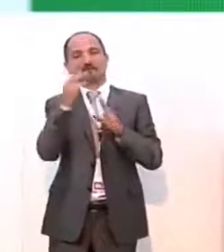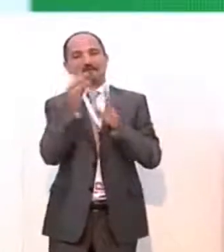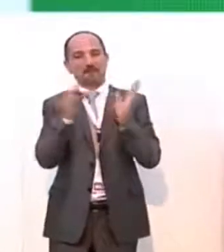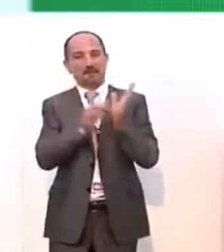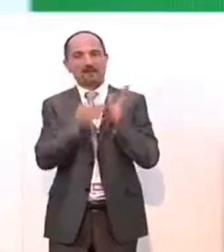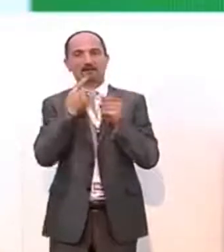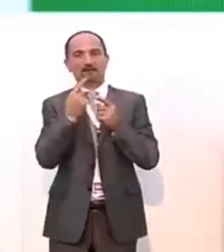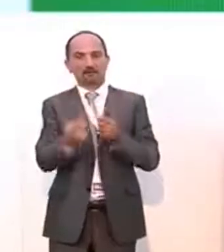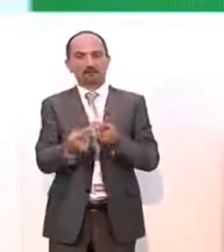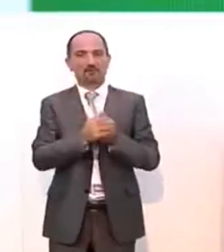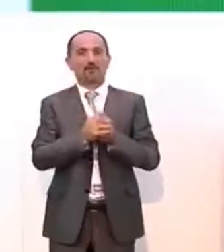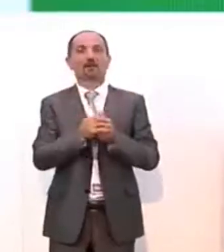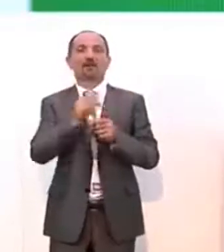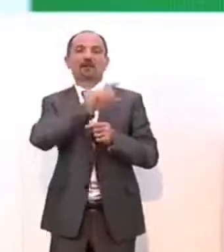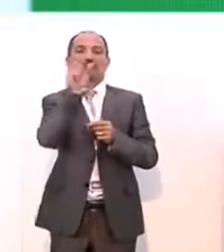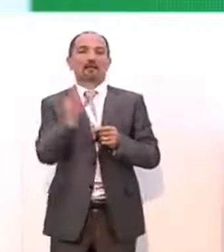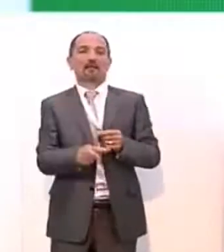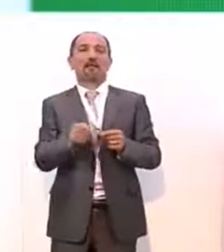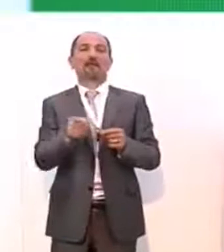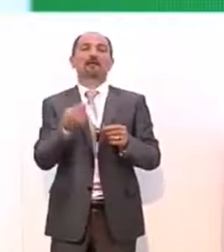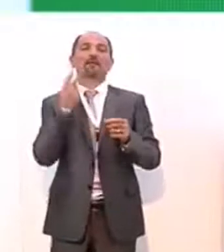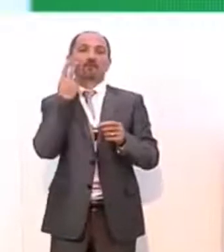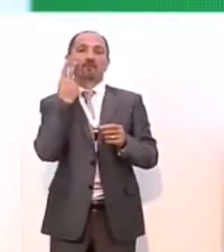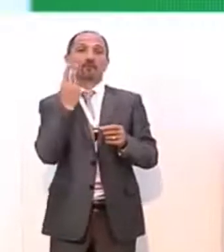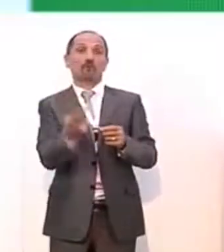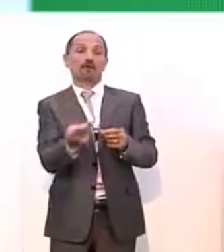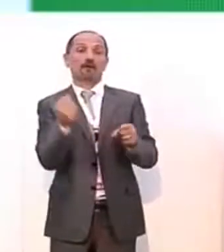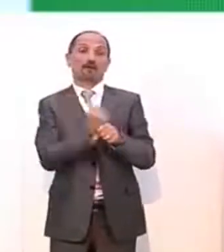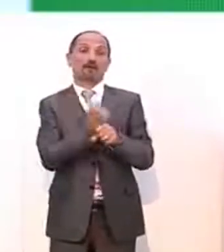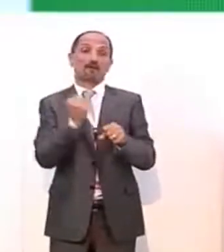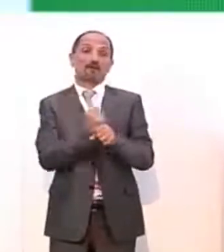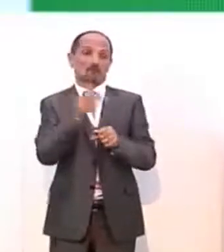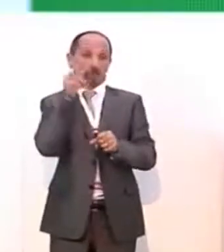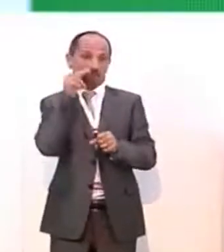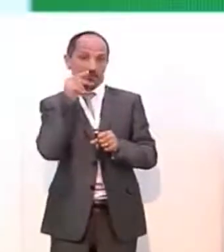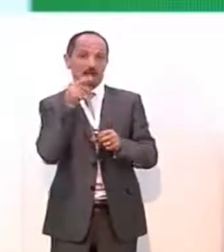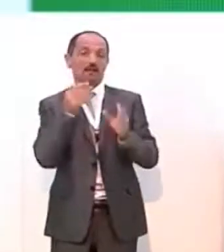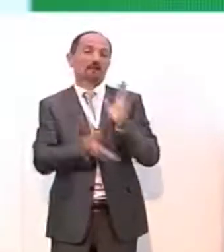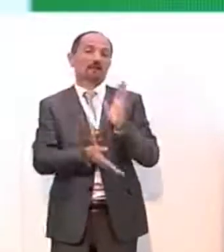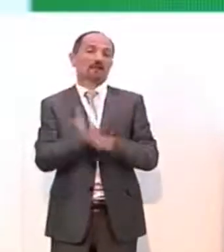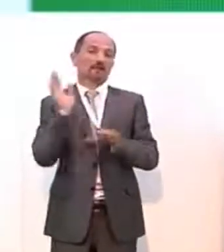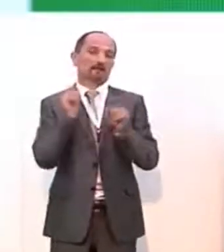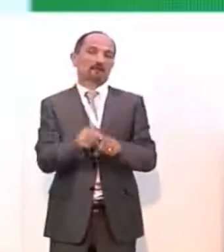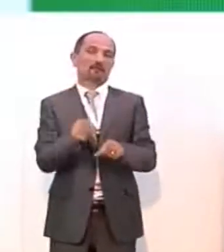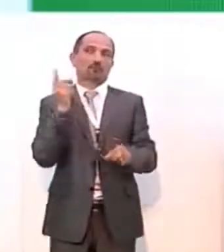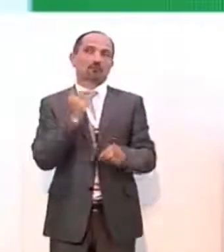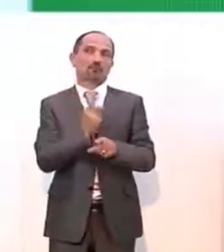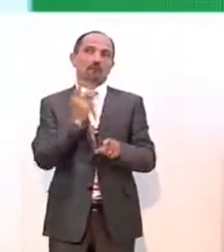ci dicono che l'Italia, per quanto riguarda il lavoro femminile, è ripartito.